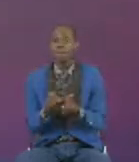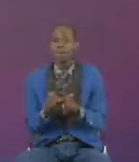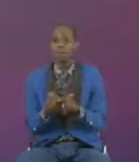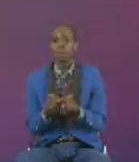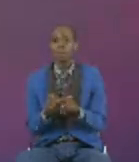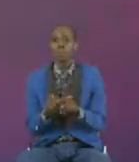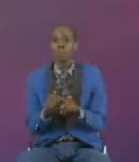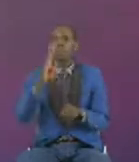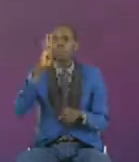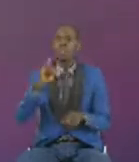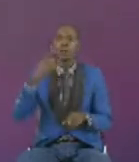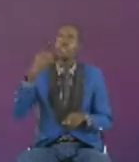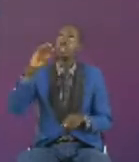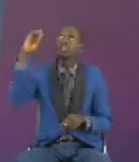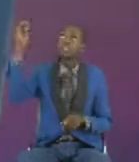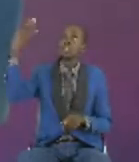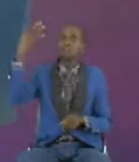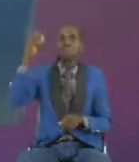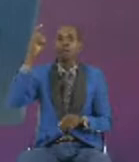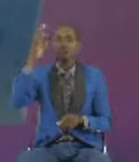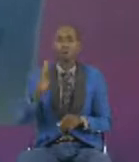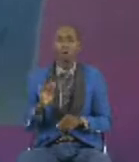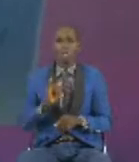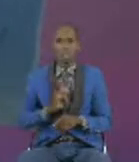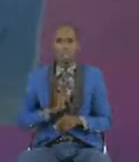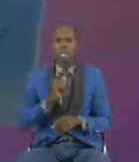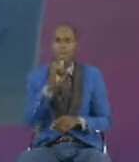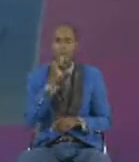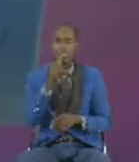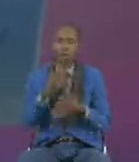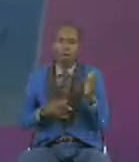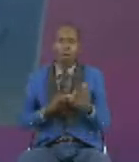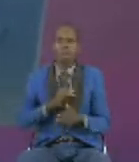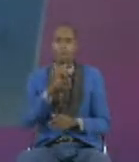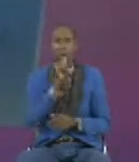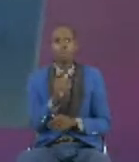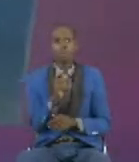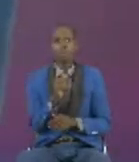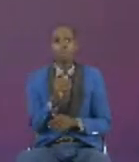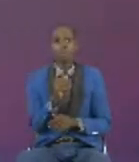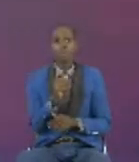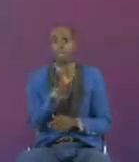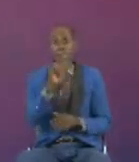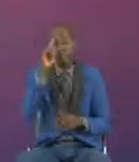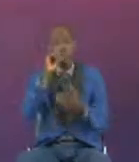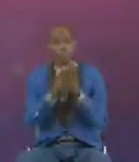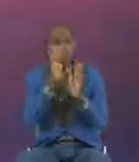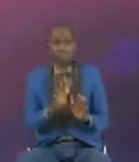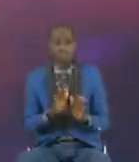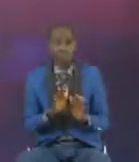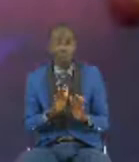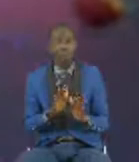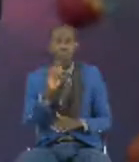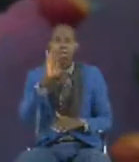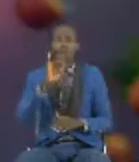Par la grâce de Dieu, je suis ce que je suis. Un croyant, par la grâce de